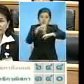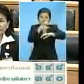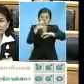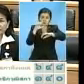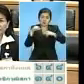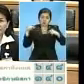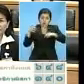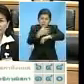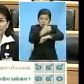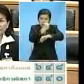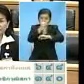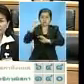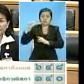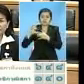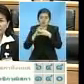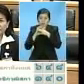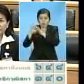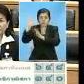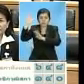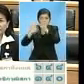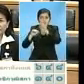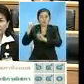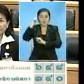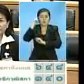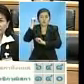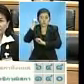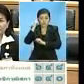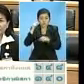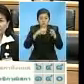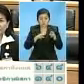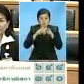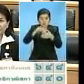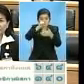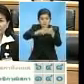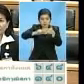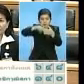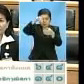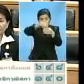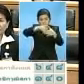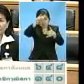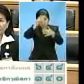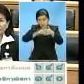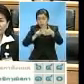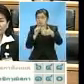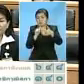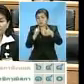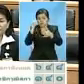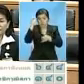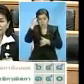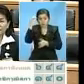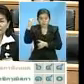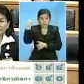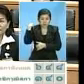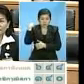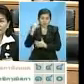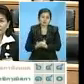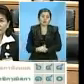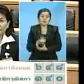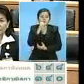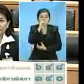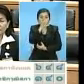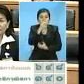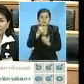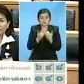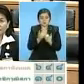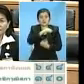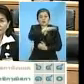ยการเลือกตั้งนั้นเขาเลือกบุคลากรที่มีคุณภาพครับผมเรียนยืนยันต่อหน้าเพื่อนสมาชิกรัฐสภาทุกท่าน